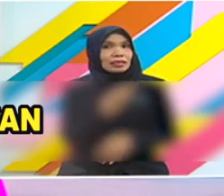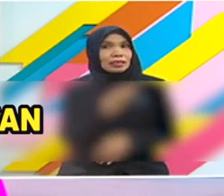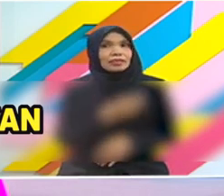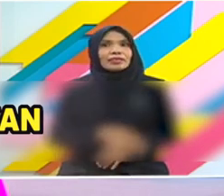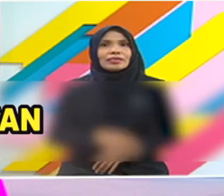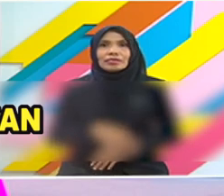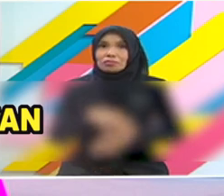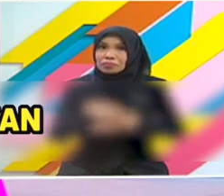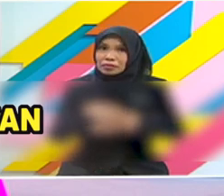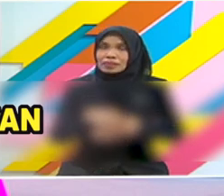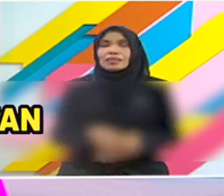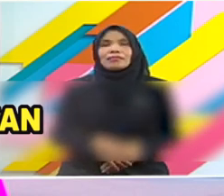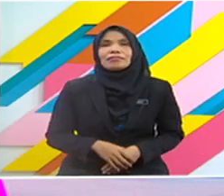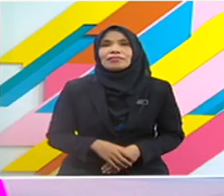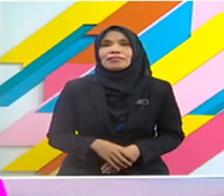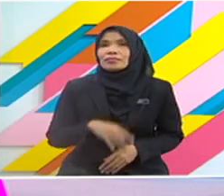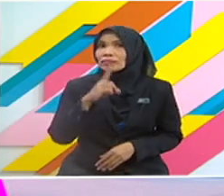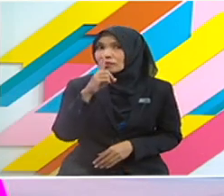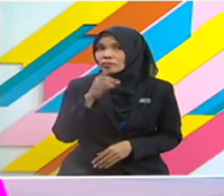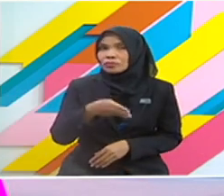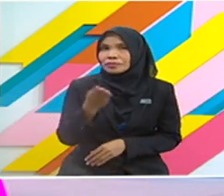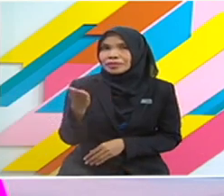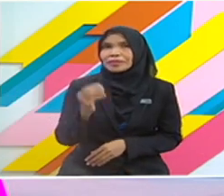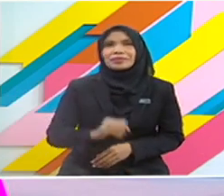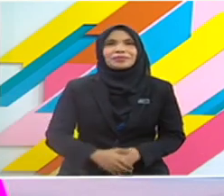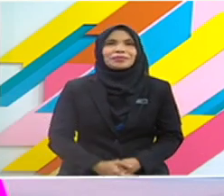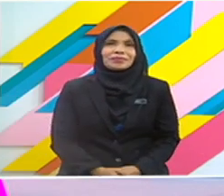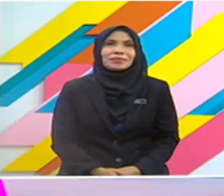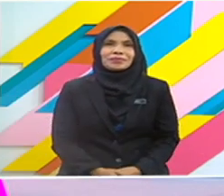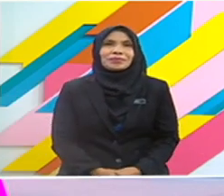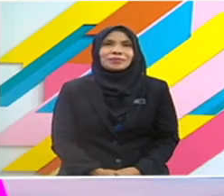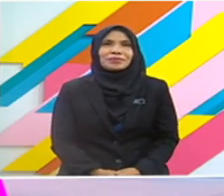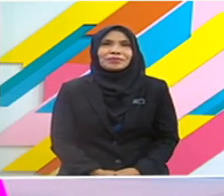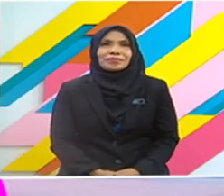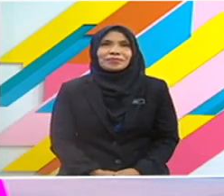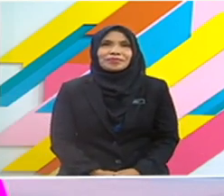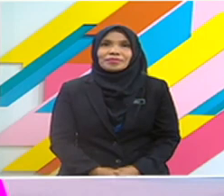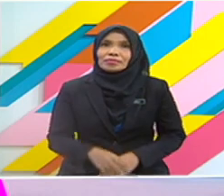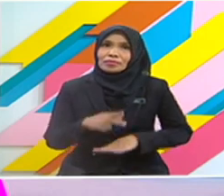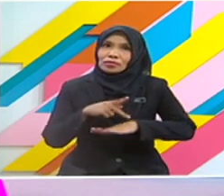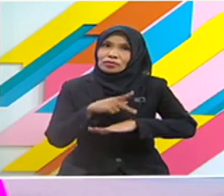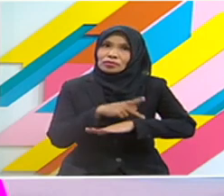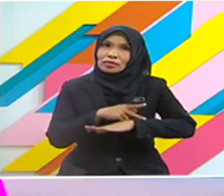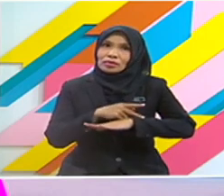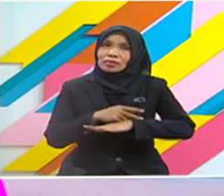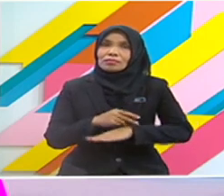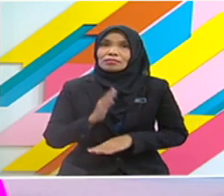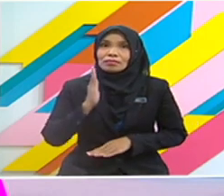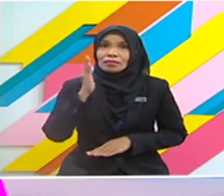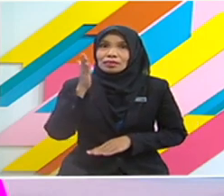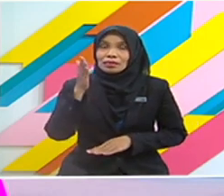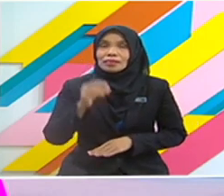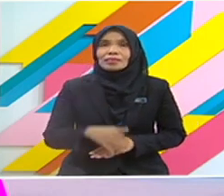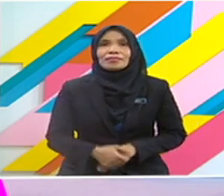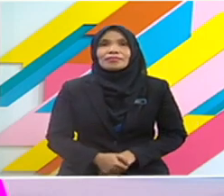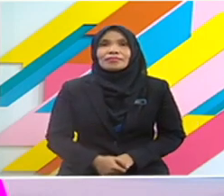melakukan tekanan terhadap sesuatu benda. Okey, kulit ni bila dia terpegang, dia akan di bawah lapisan